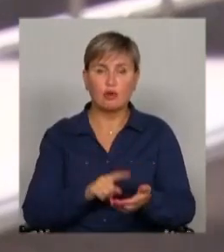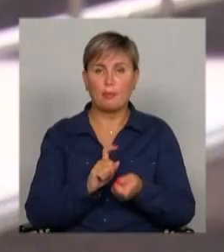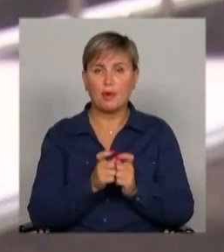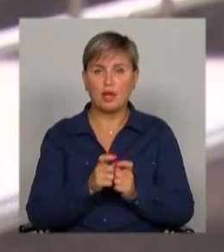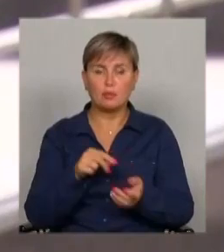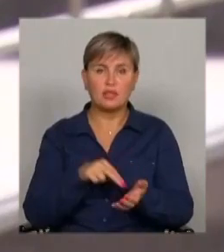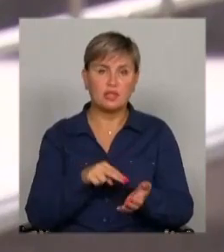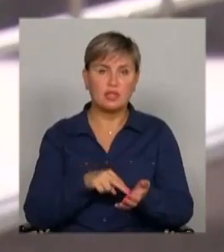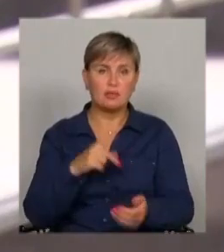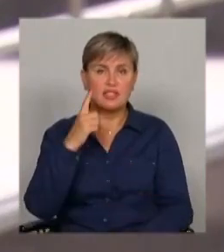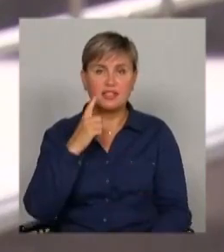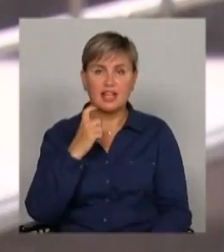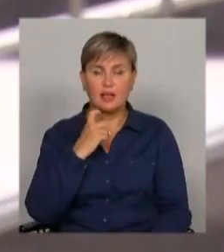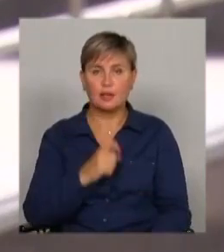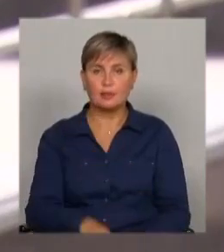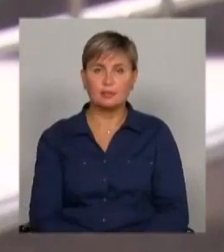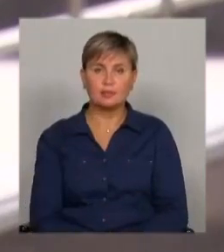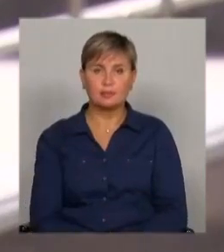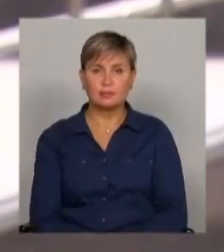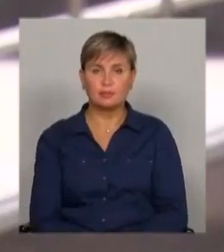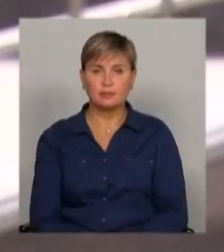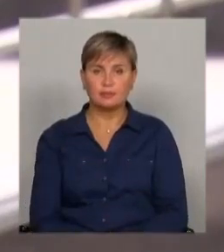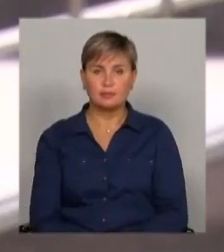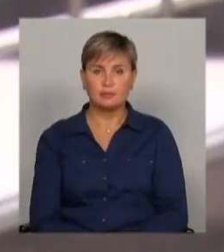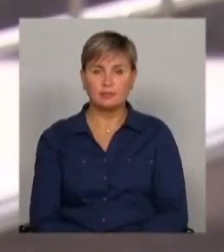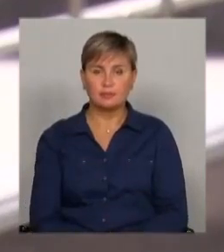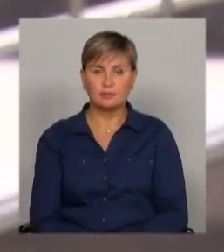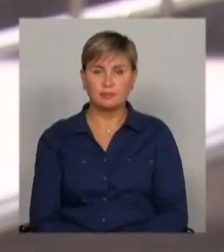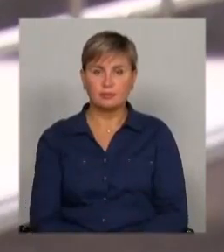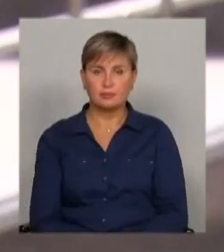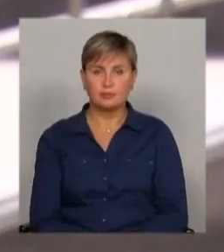с ценами на сахар. Даля Насипова, Данияр Умар, телеканал «Алматы», Нур-Султан.